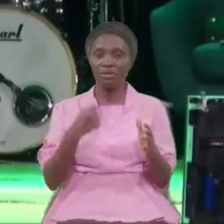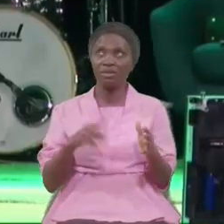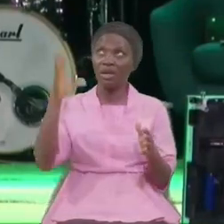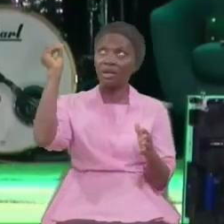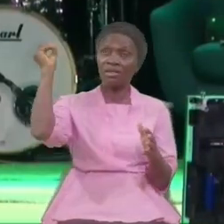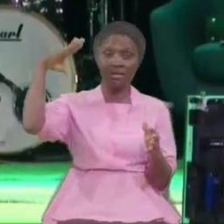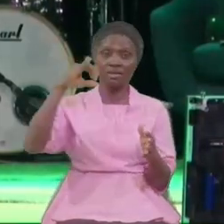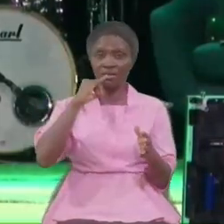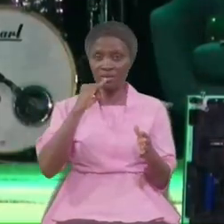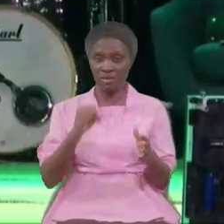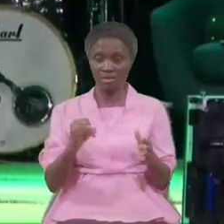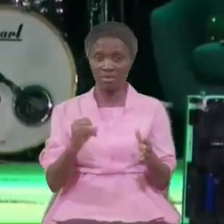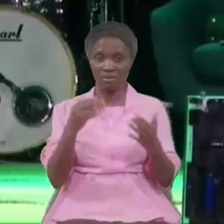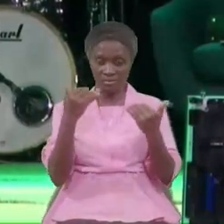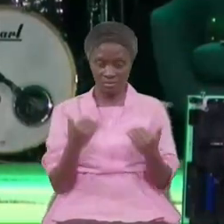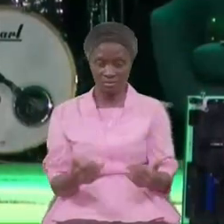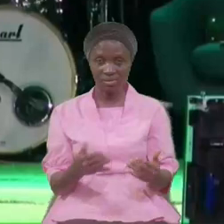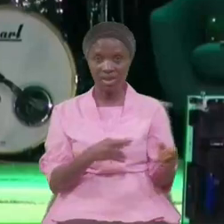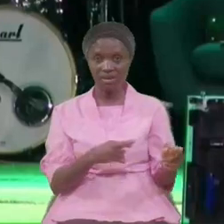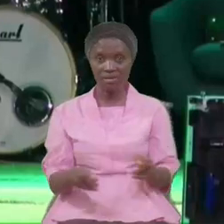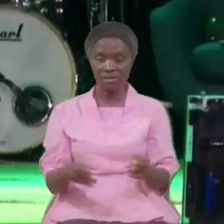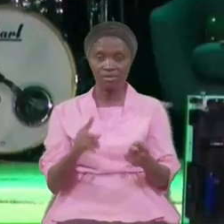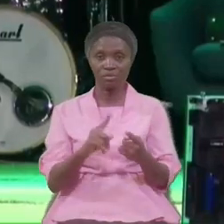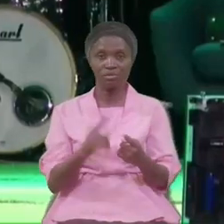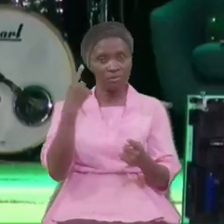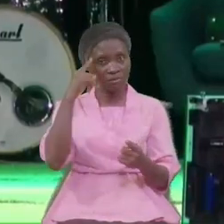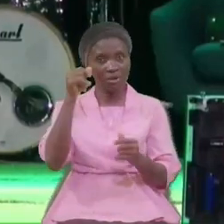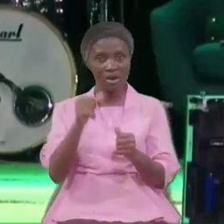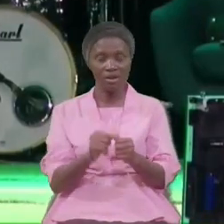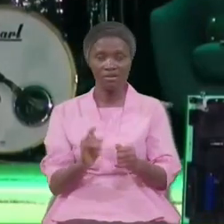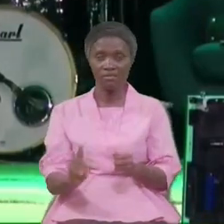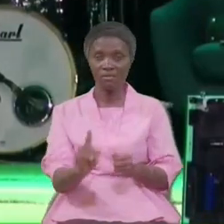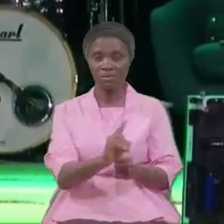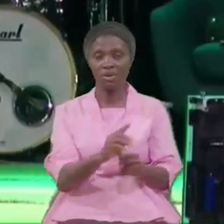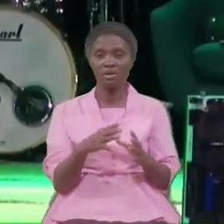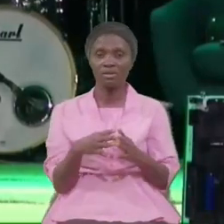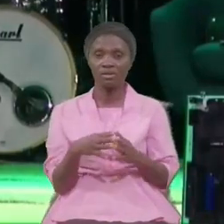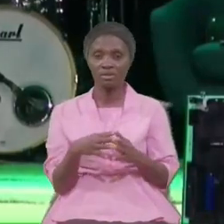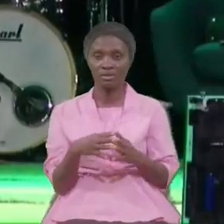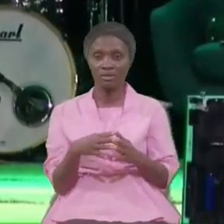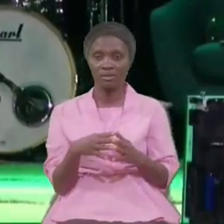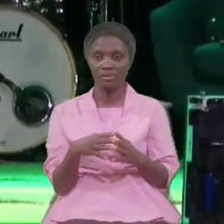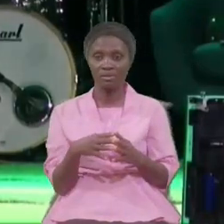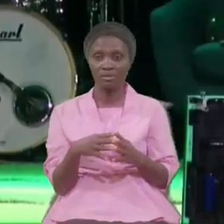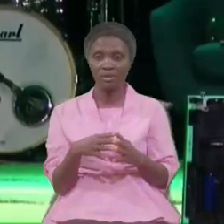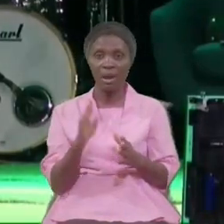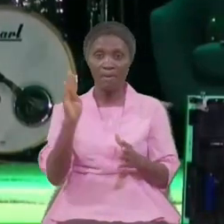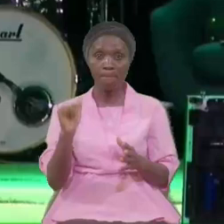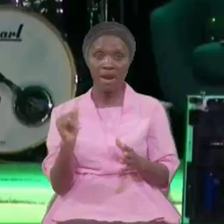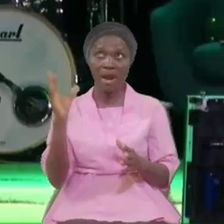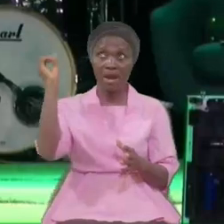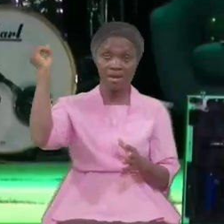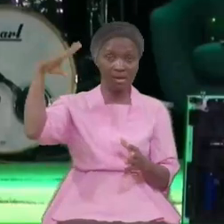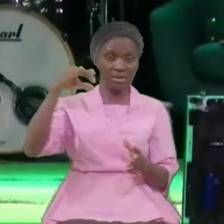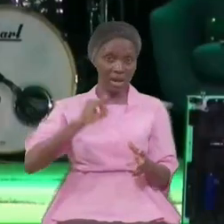Je loue le Seigneur parce que la grâce est disponible à tout le monde. C'est par la grâce de